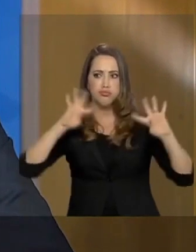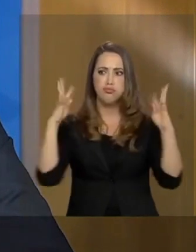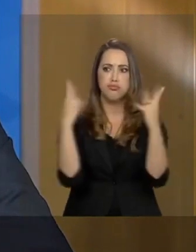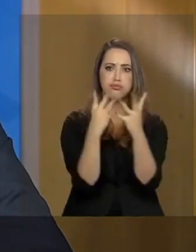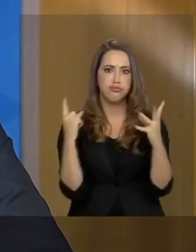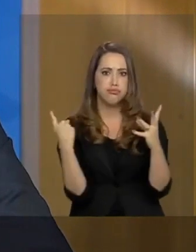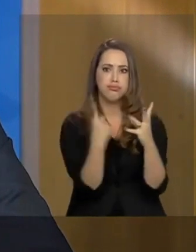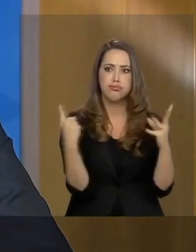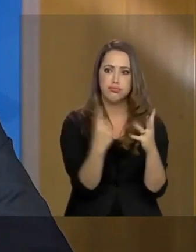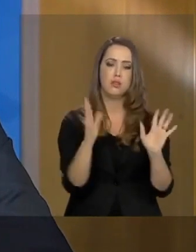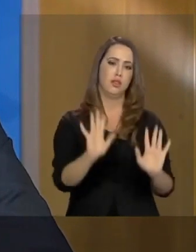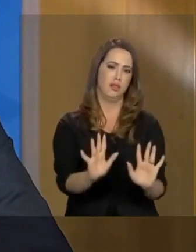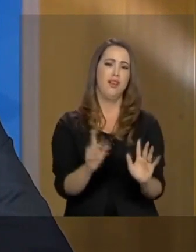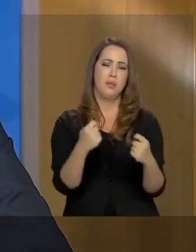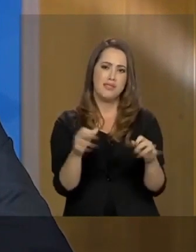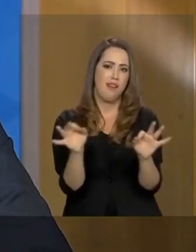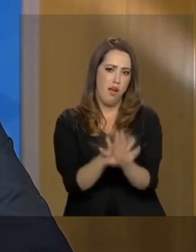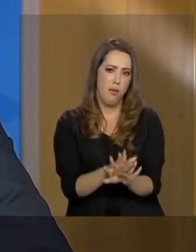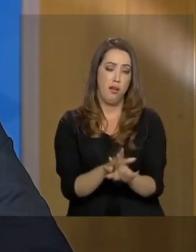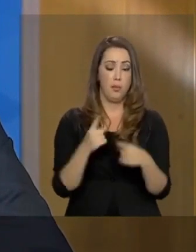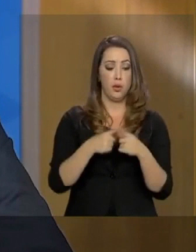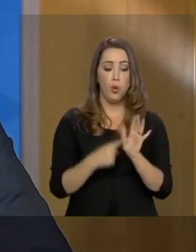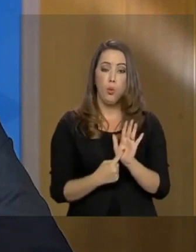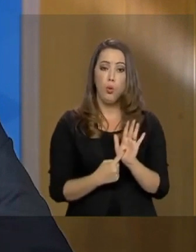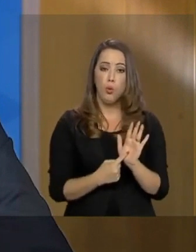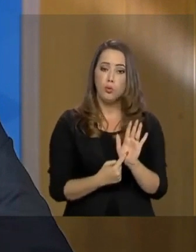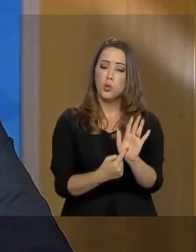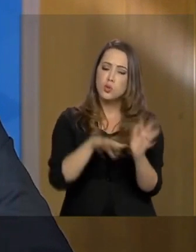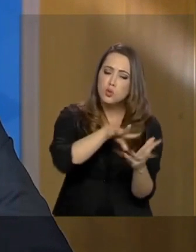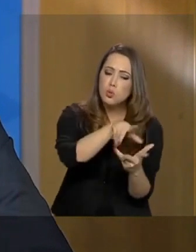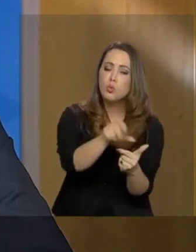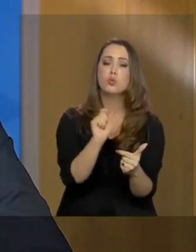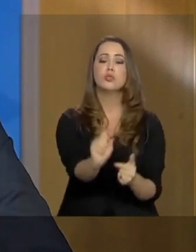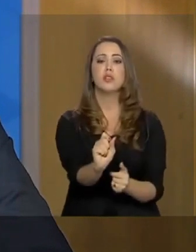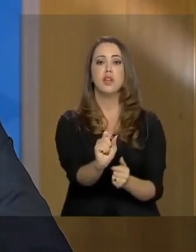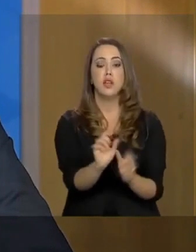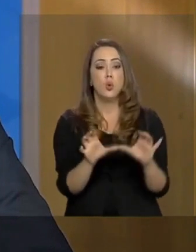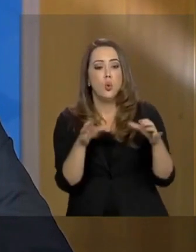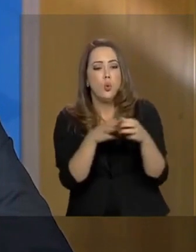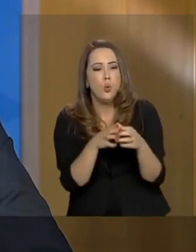risque sont celles qui sont âgées de plus de 60 ans. Alors, pourquoi fermer les écoles ?